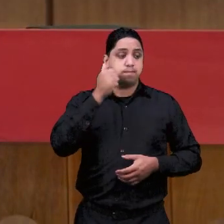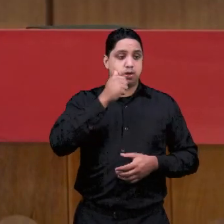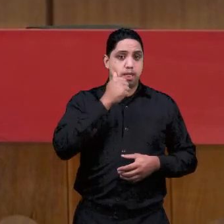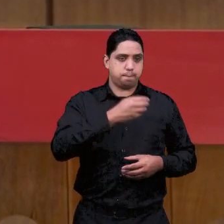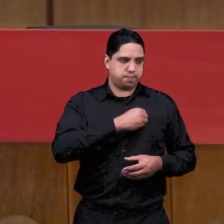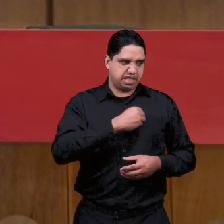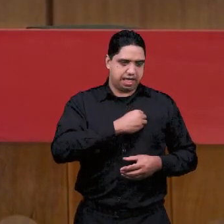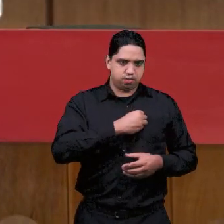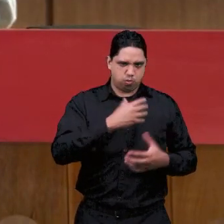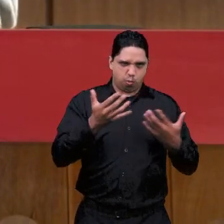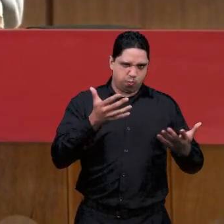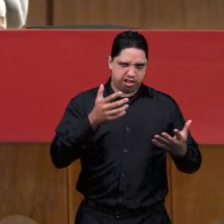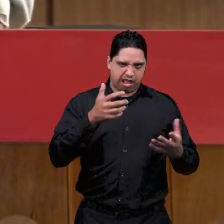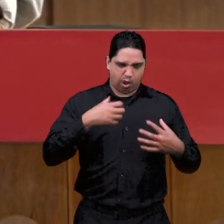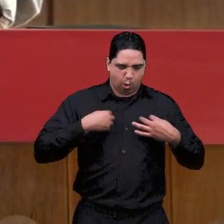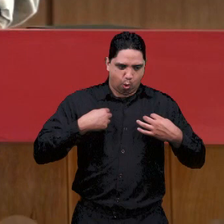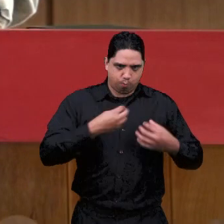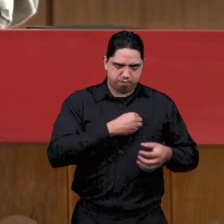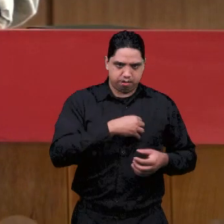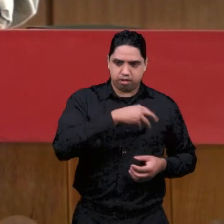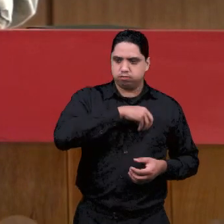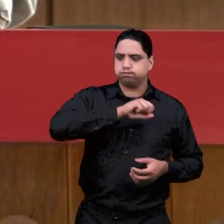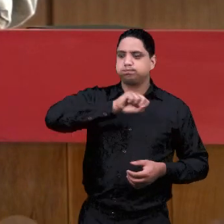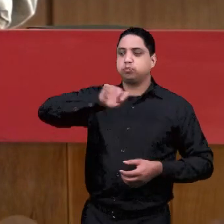péché. Il n'a pas voulu le péché